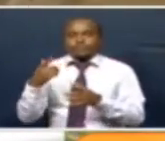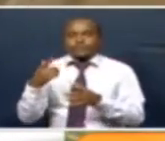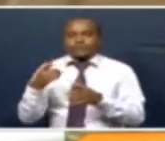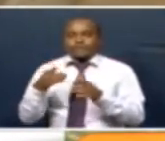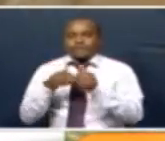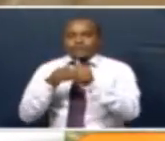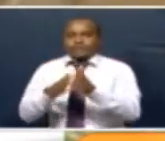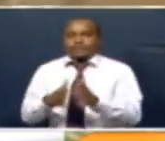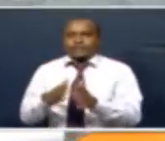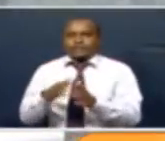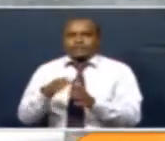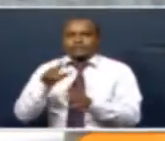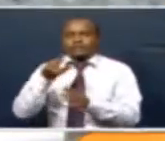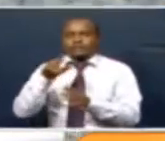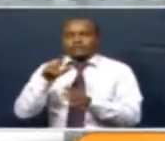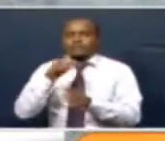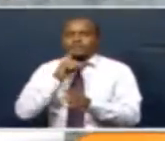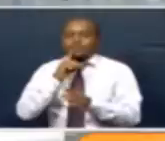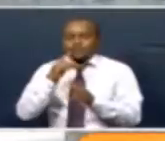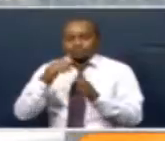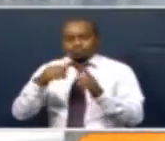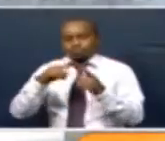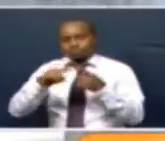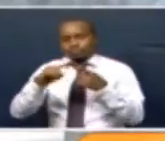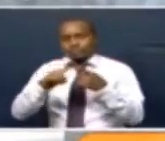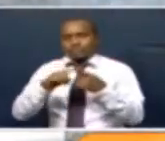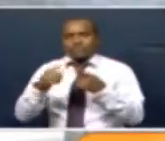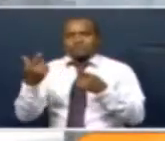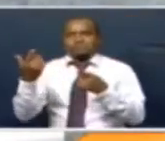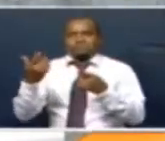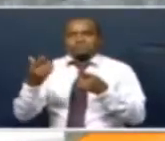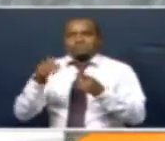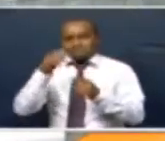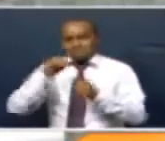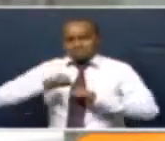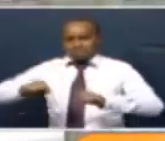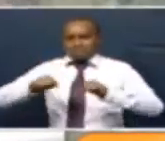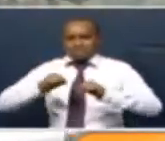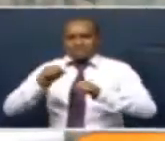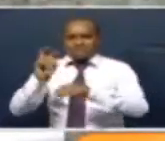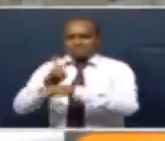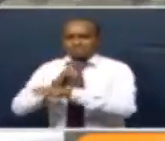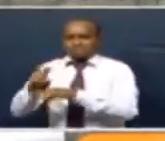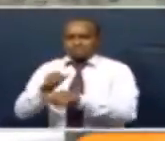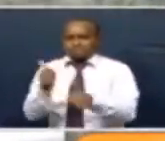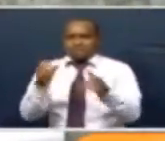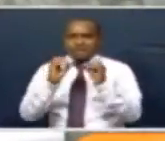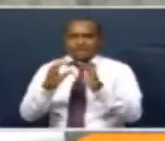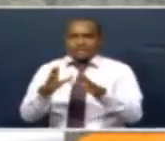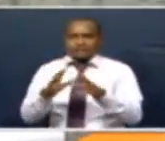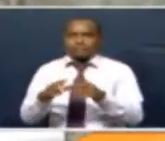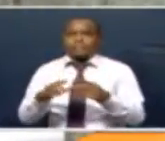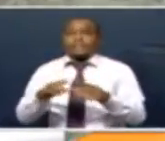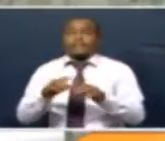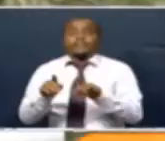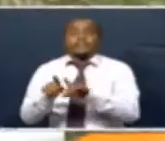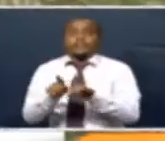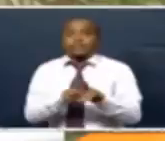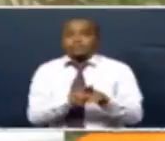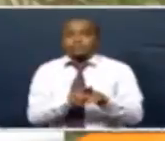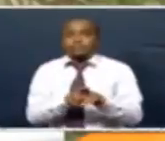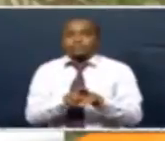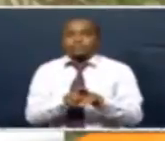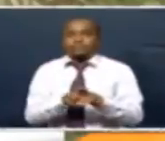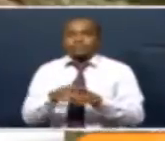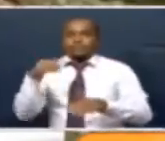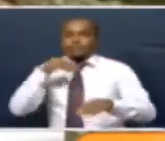Marion Wakanyi wameyataja ni pamoja na kutowajibika miongoni mwa maafisa wasimamizi wa idara ya misitu, mbali na kukithiri kwa ufisadi